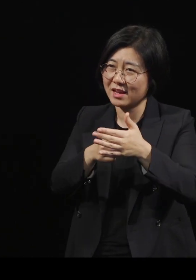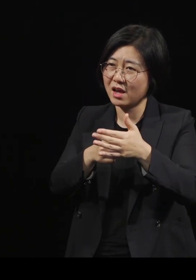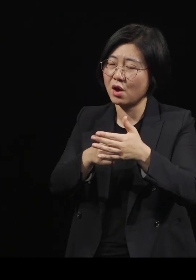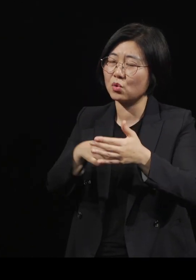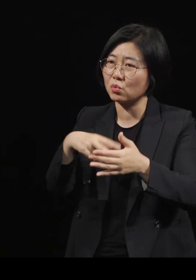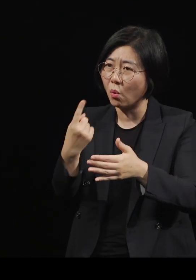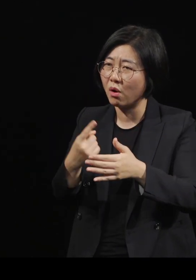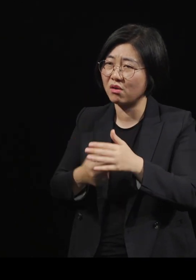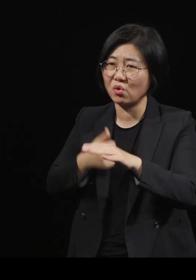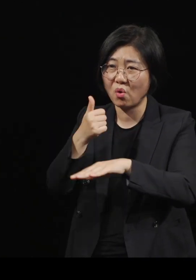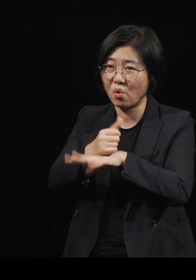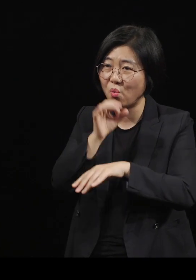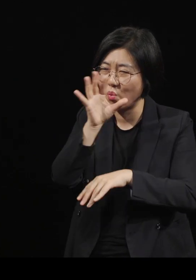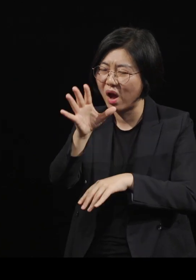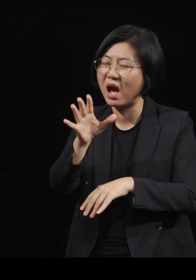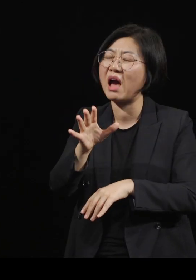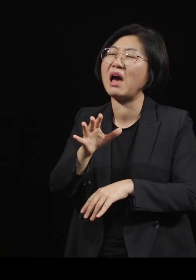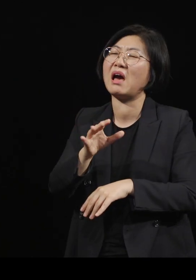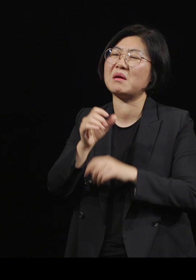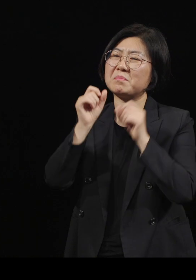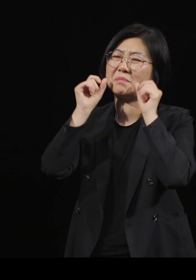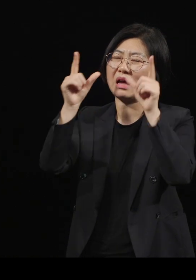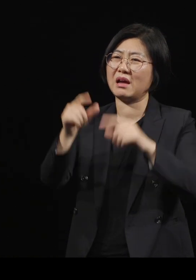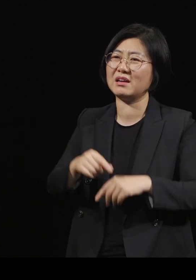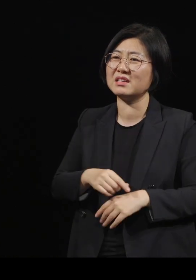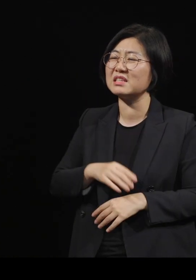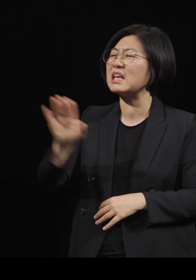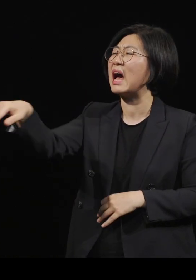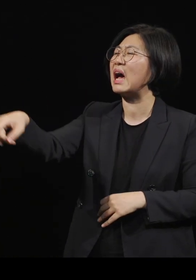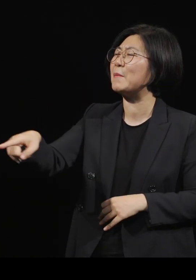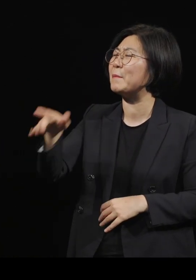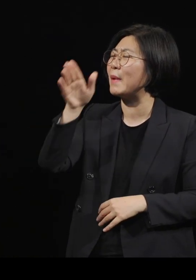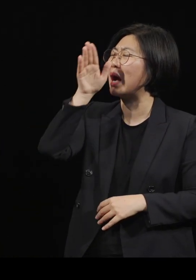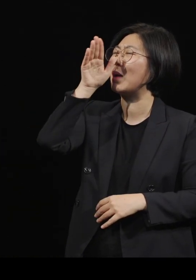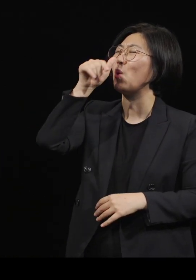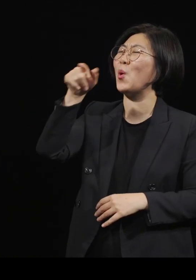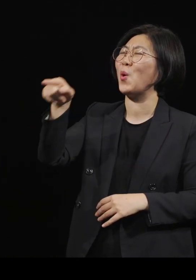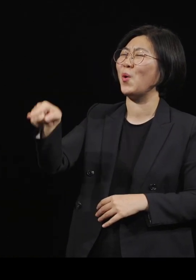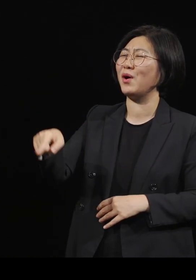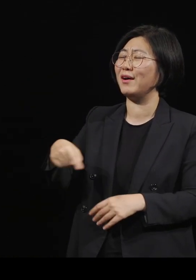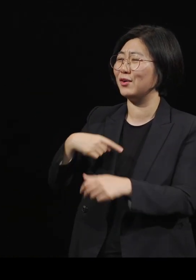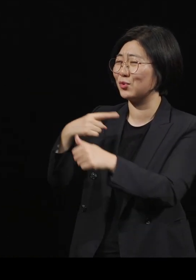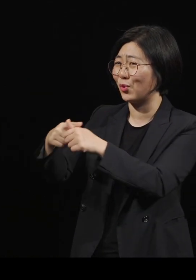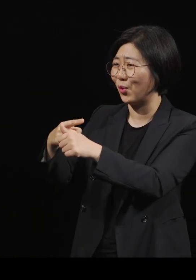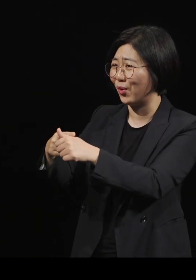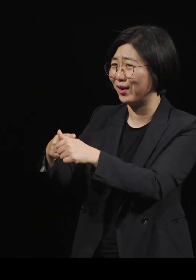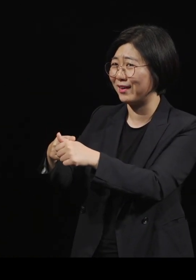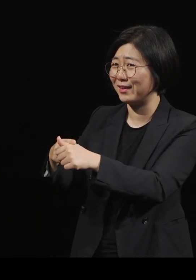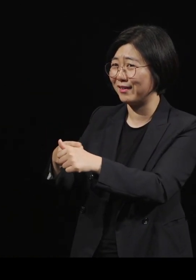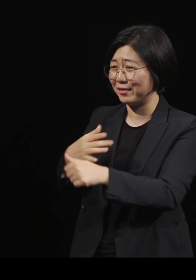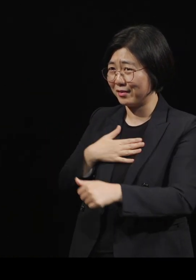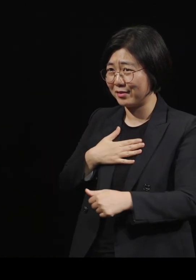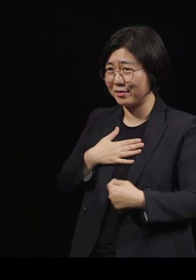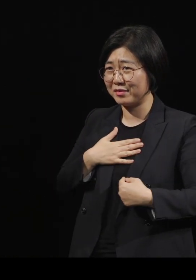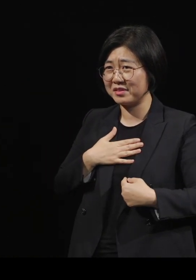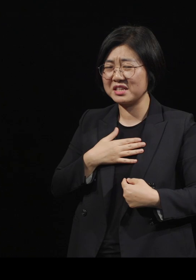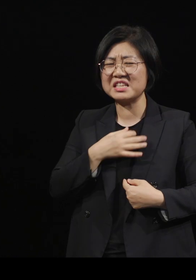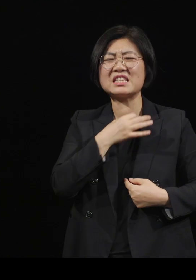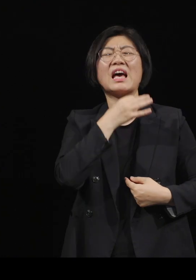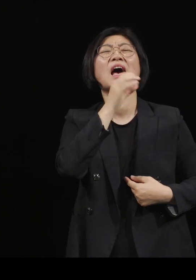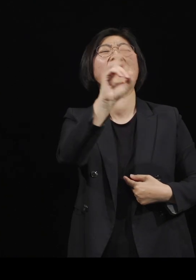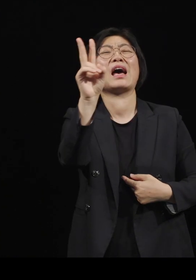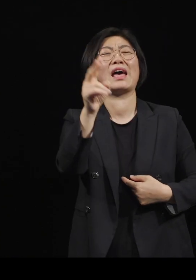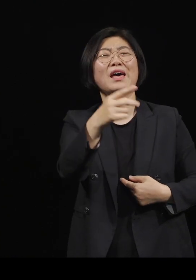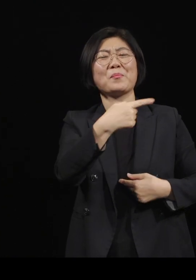존재하는구나 라는 걸요. 야, 이 바보야! 라고 친구를 놀렸던 나는 야, 이